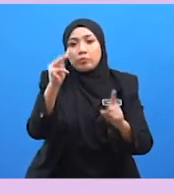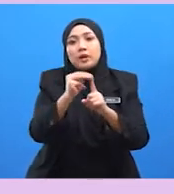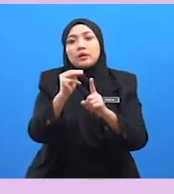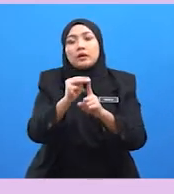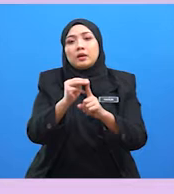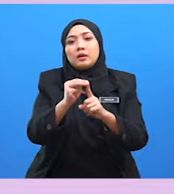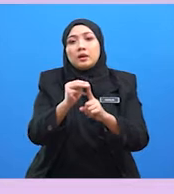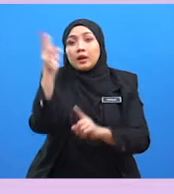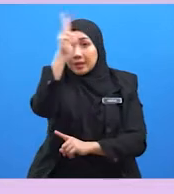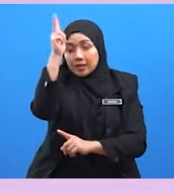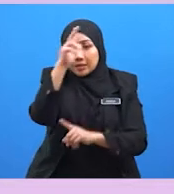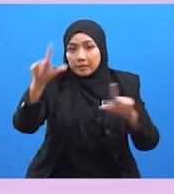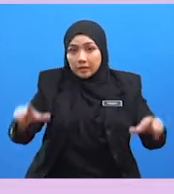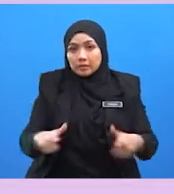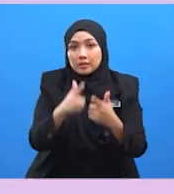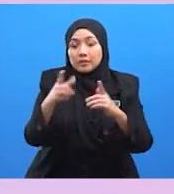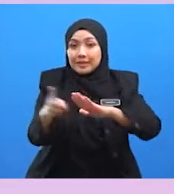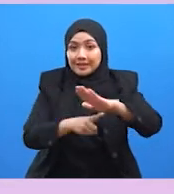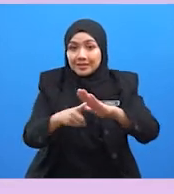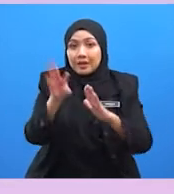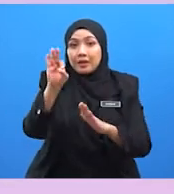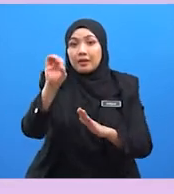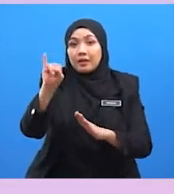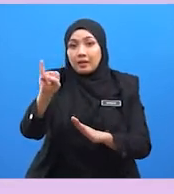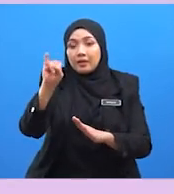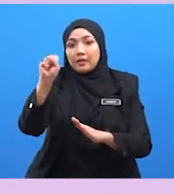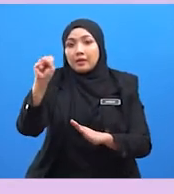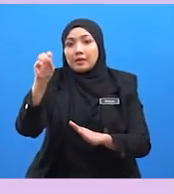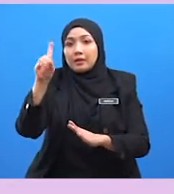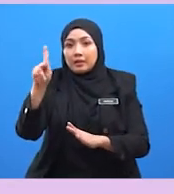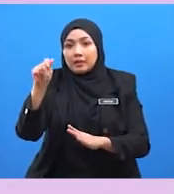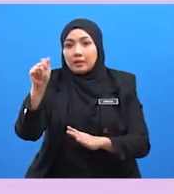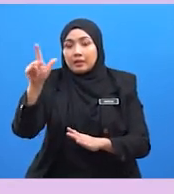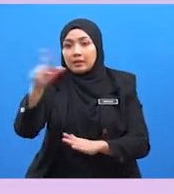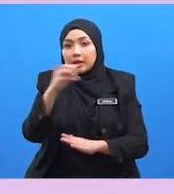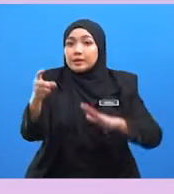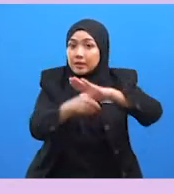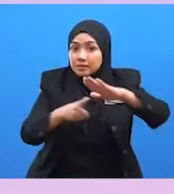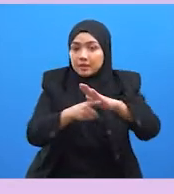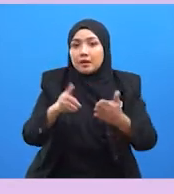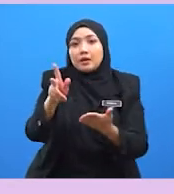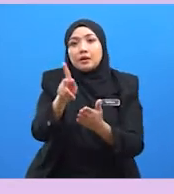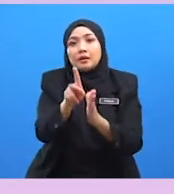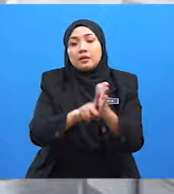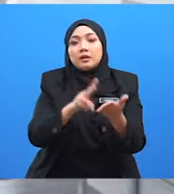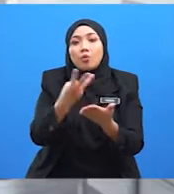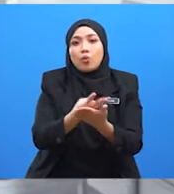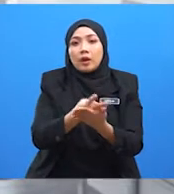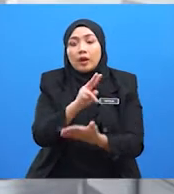Kerajaan melaksanakan dasar fiskal dan dasar keuangan 1 markah.